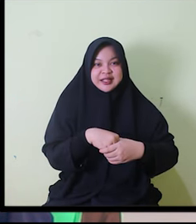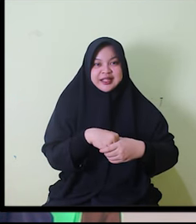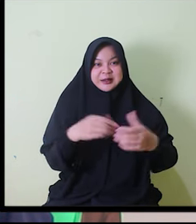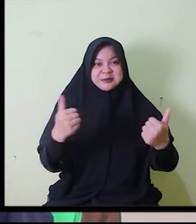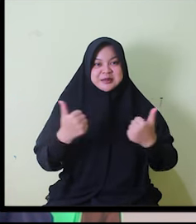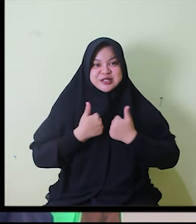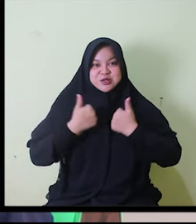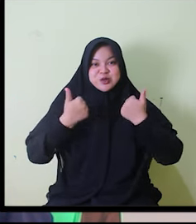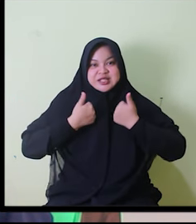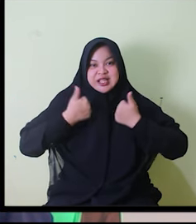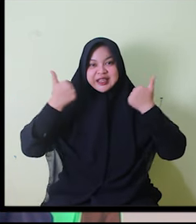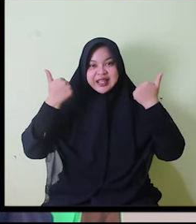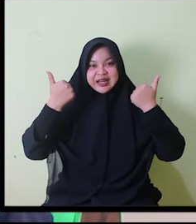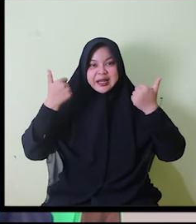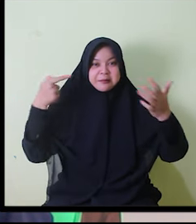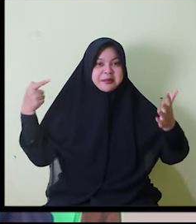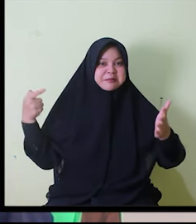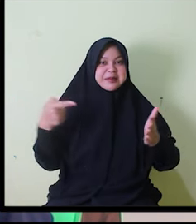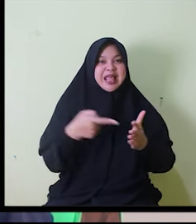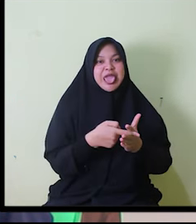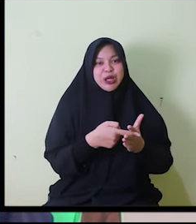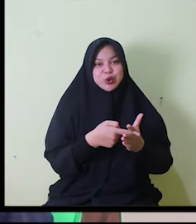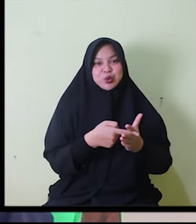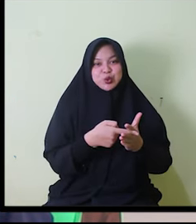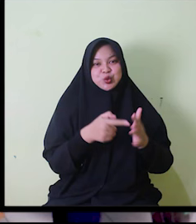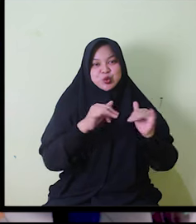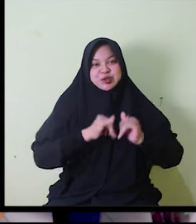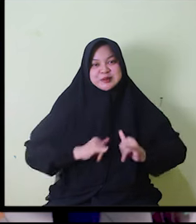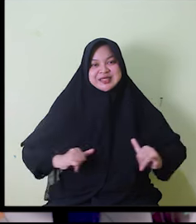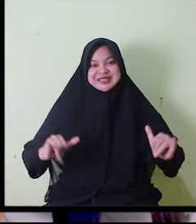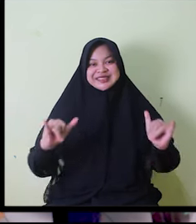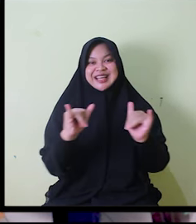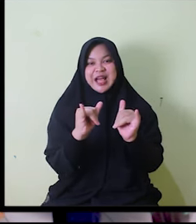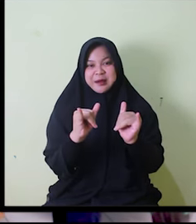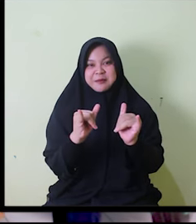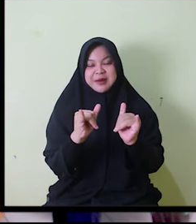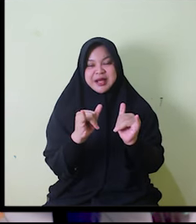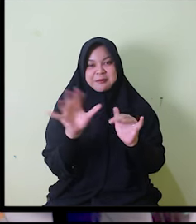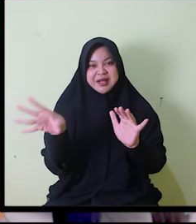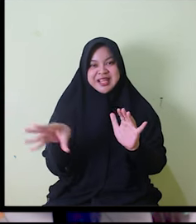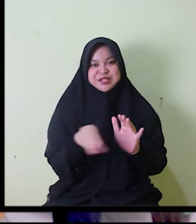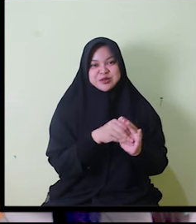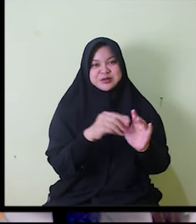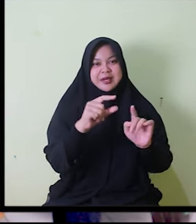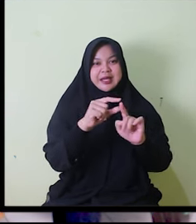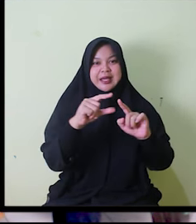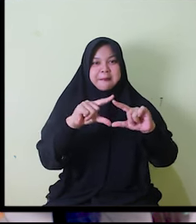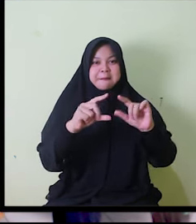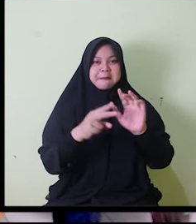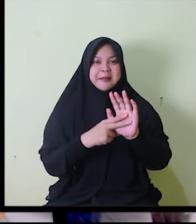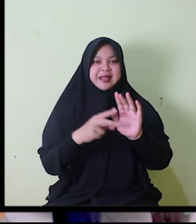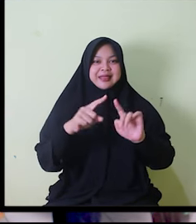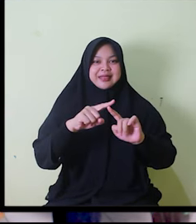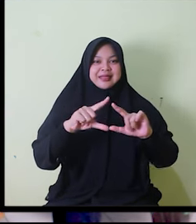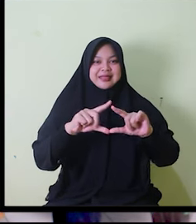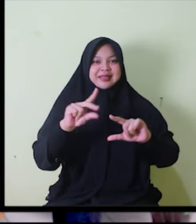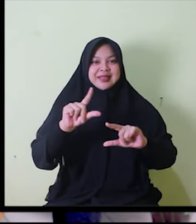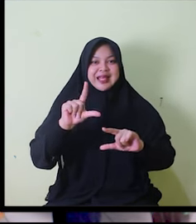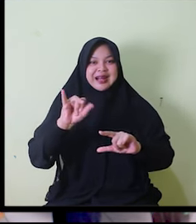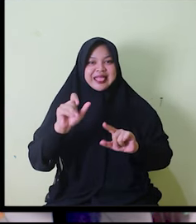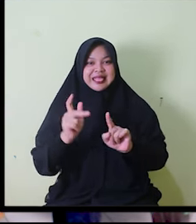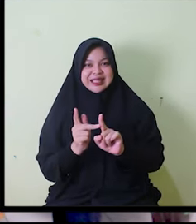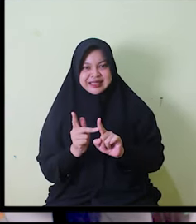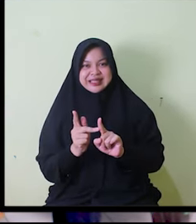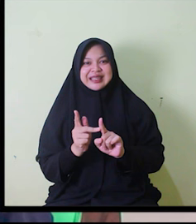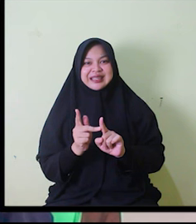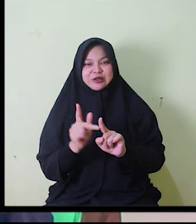pensuksesan Pemilu serentak sebagai pantarli pantarlih sudah mulai terlibat juga ya sudah m terlibat nah saya juga bersyukur dalam hal